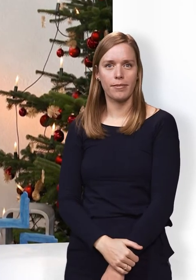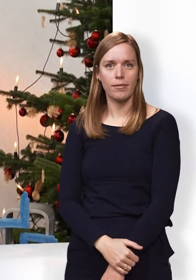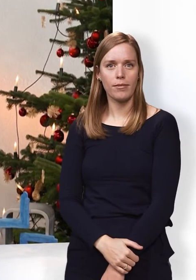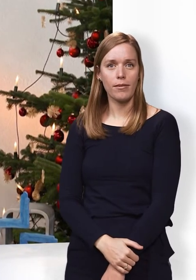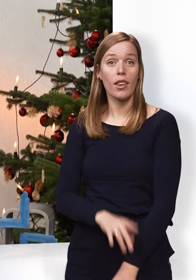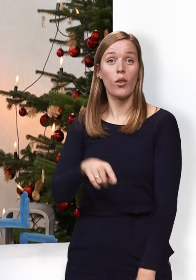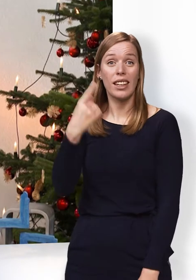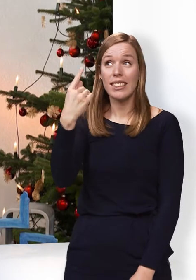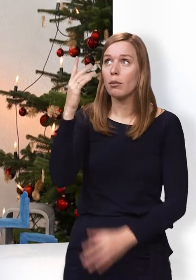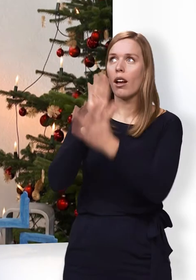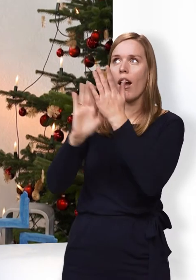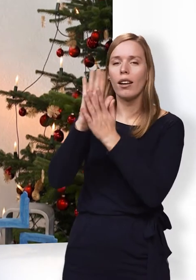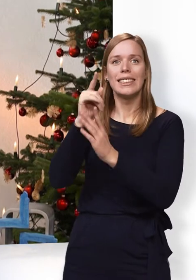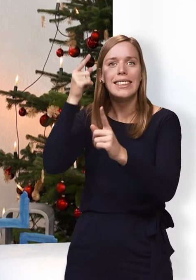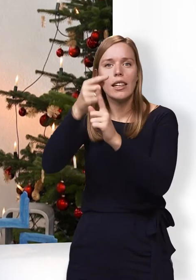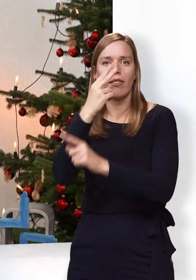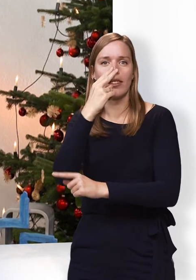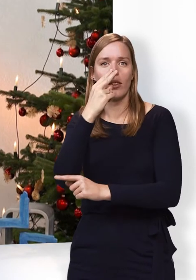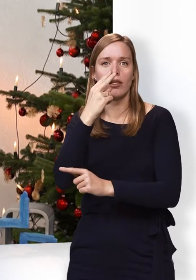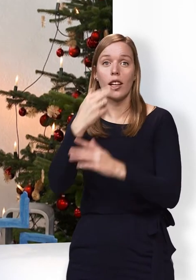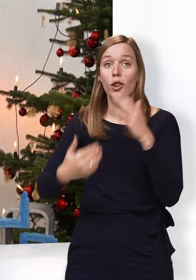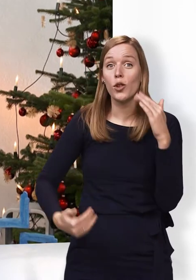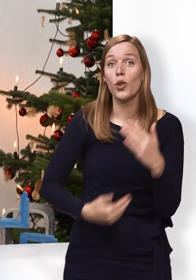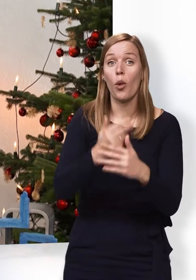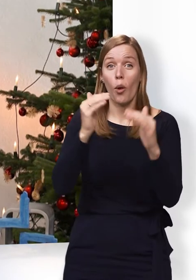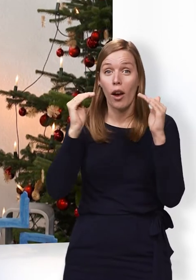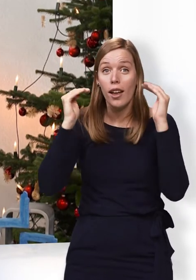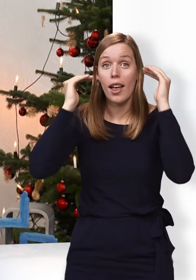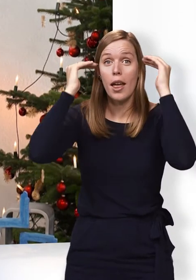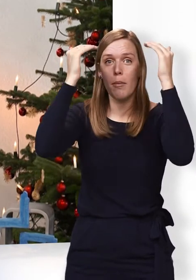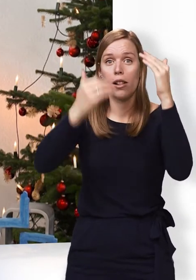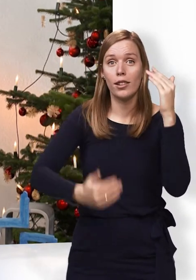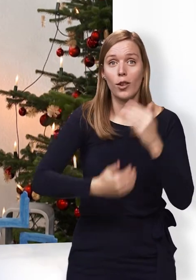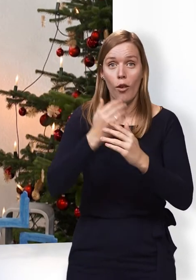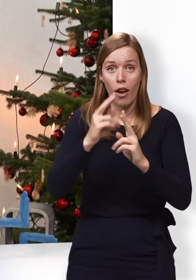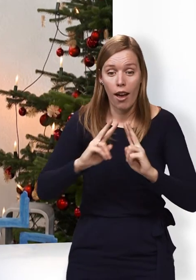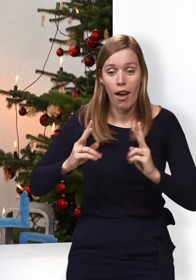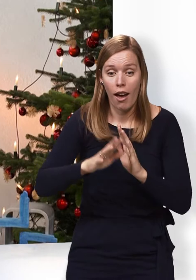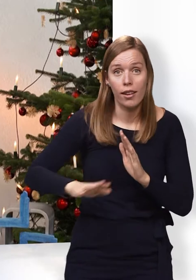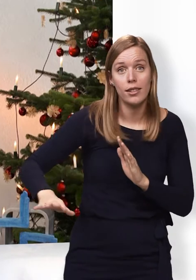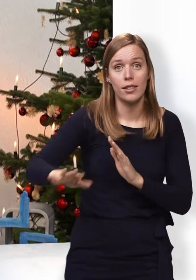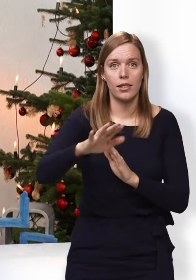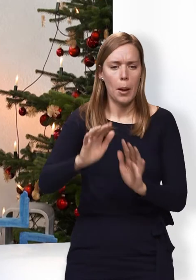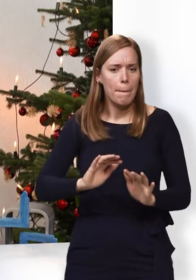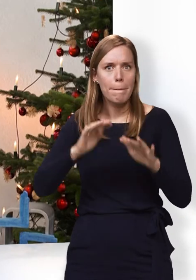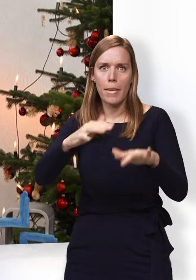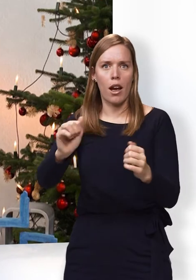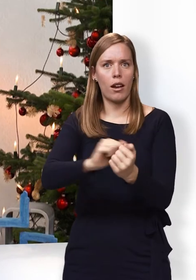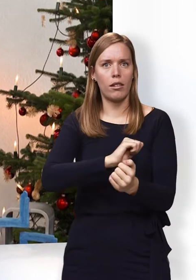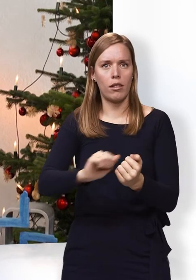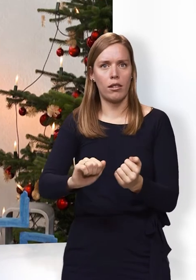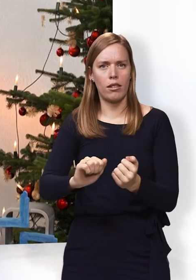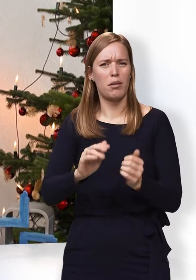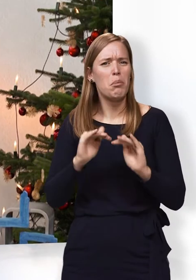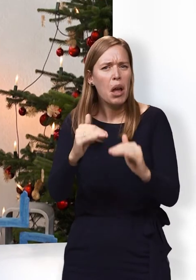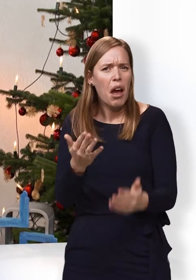uns das Ziel: ein neuer Himmel, eine neue Erde. Selbst das Meer ist nicht mehr. Das Meer?